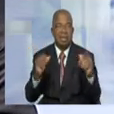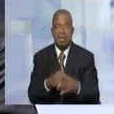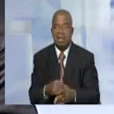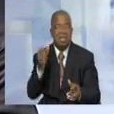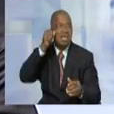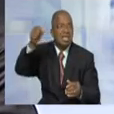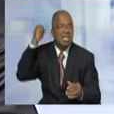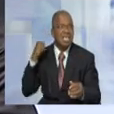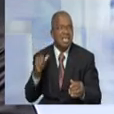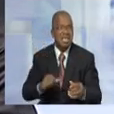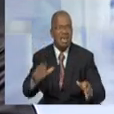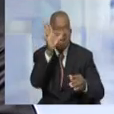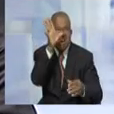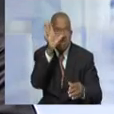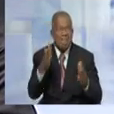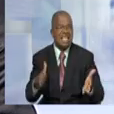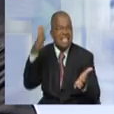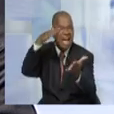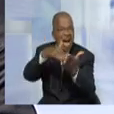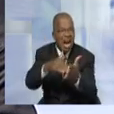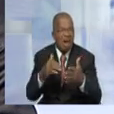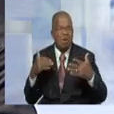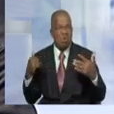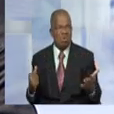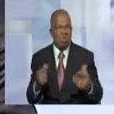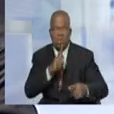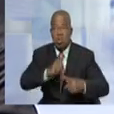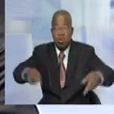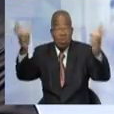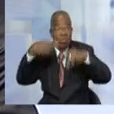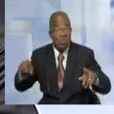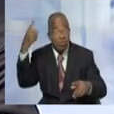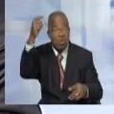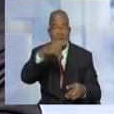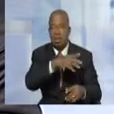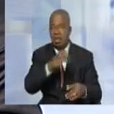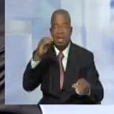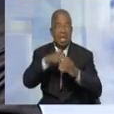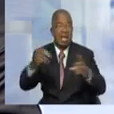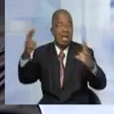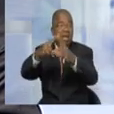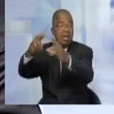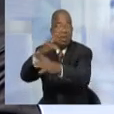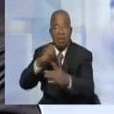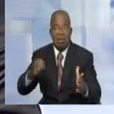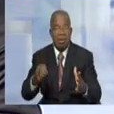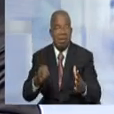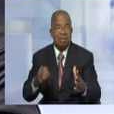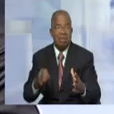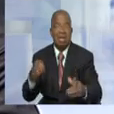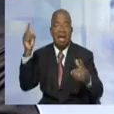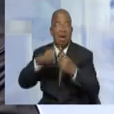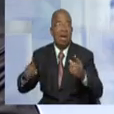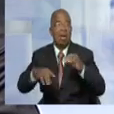des bandes armées contre les positions des forces républicaines de Côte d'Ivoire dans la localité de Grabo, au sud-ouest de la